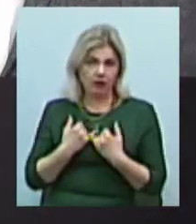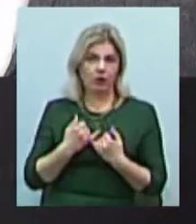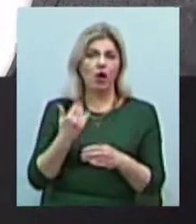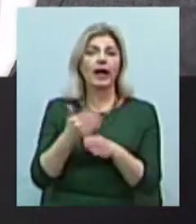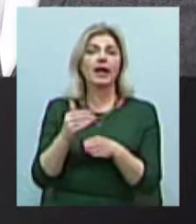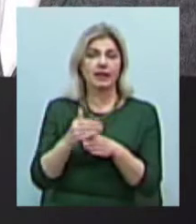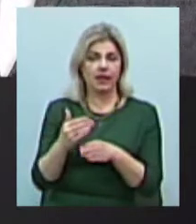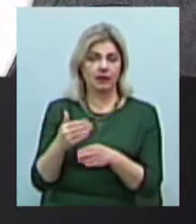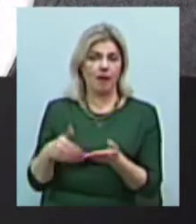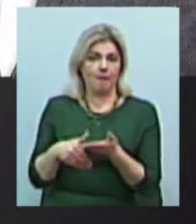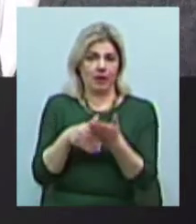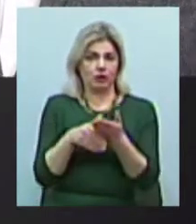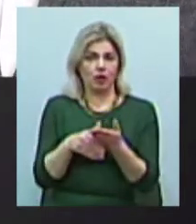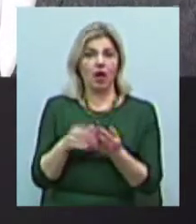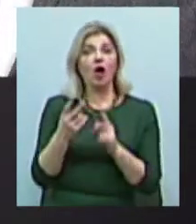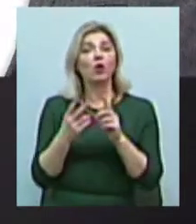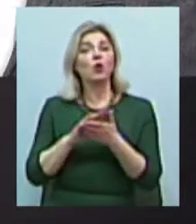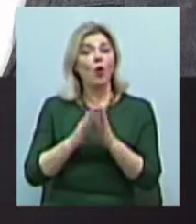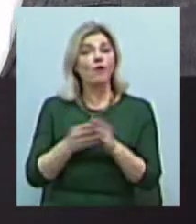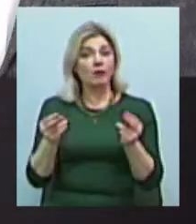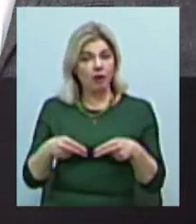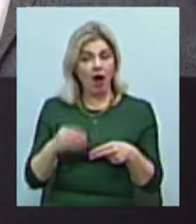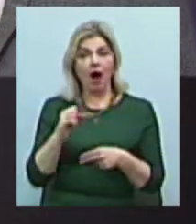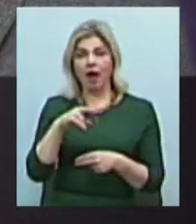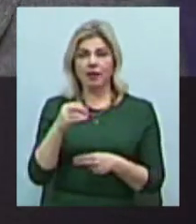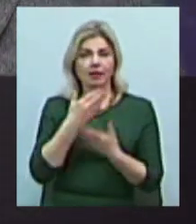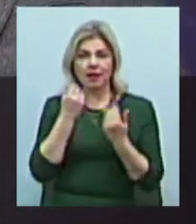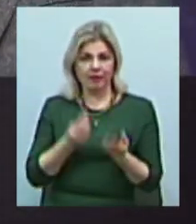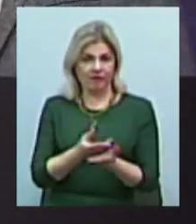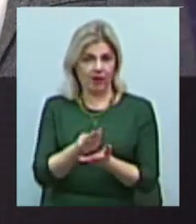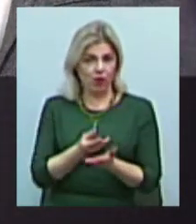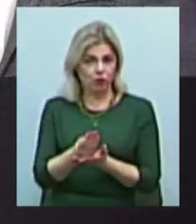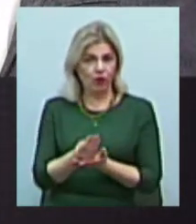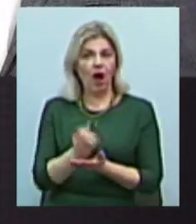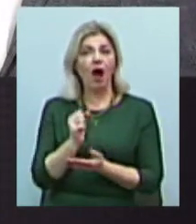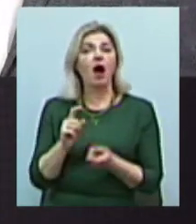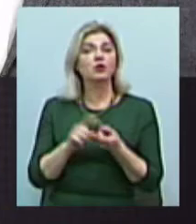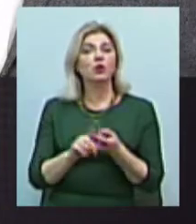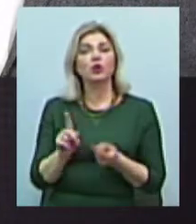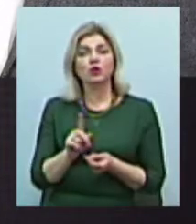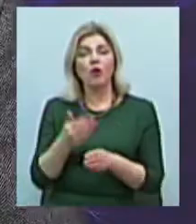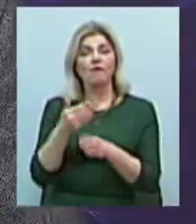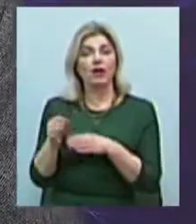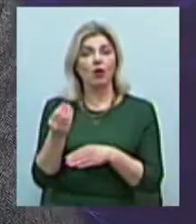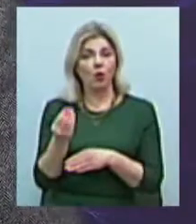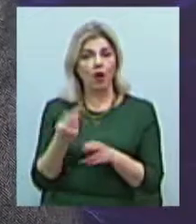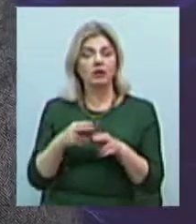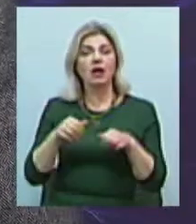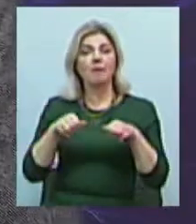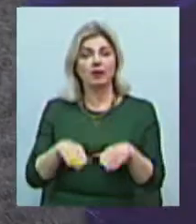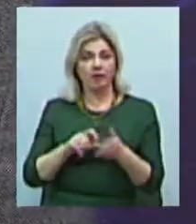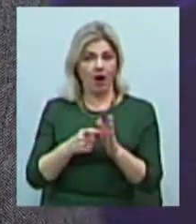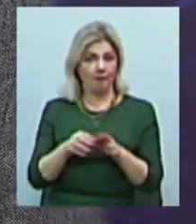плече. Тобто договір вже заключений, але він не має ще фінансування. Що стосується виділення коштів? Це постанова